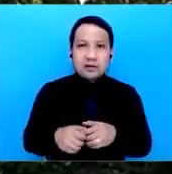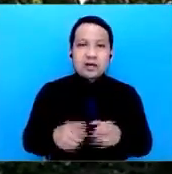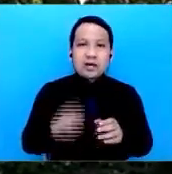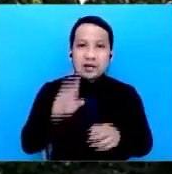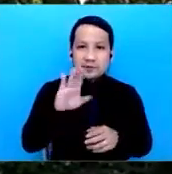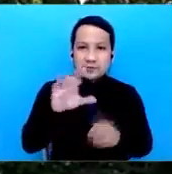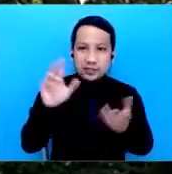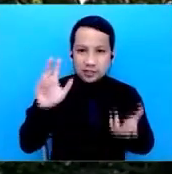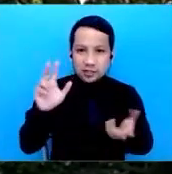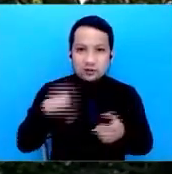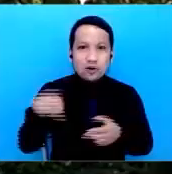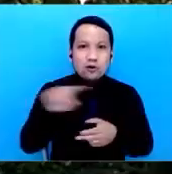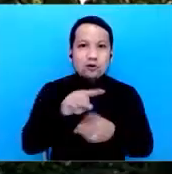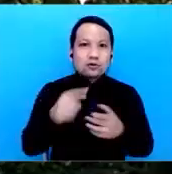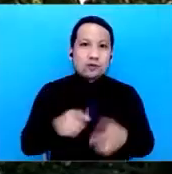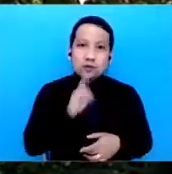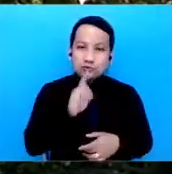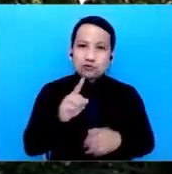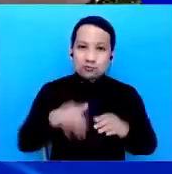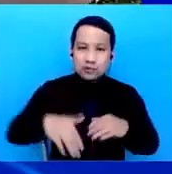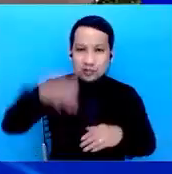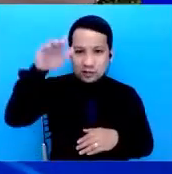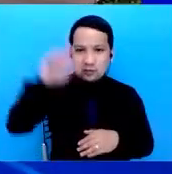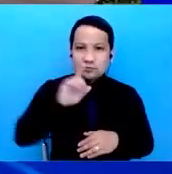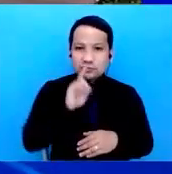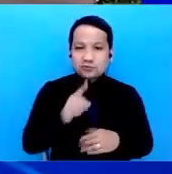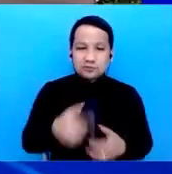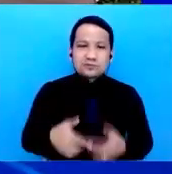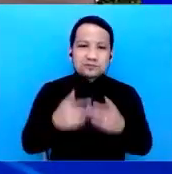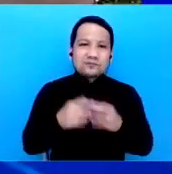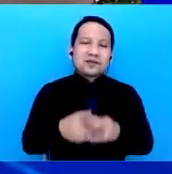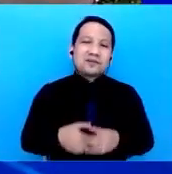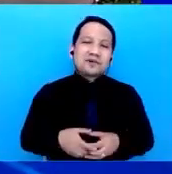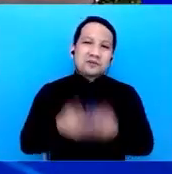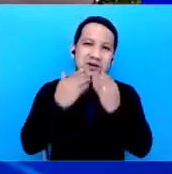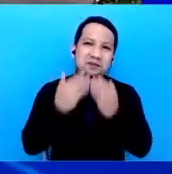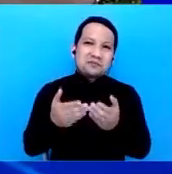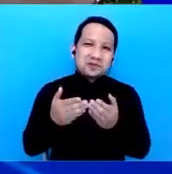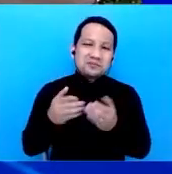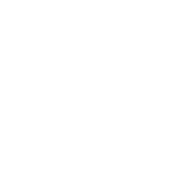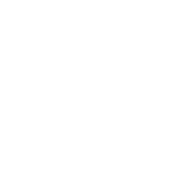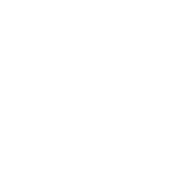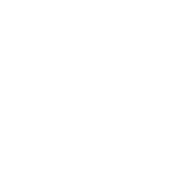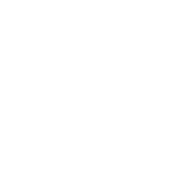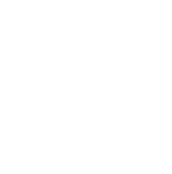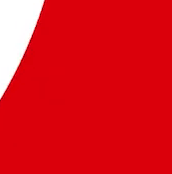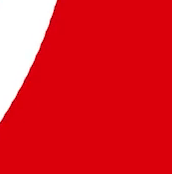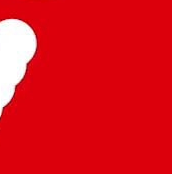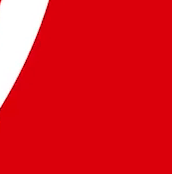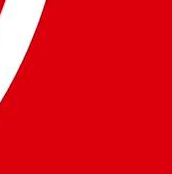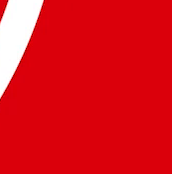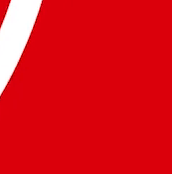pawang life-size. Cheryl. Maraming salamat, Mon Gualvez.